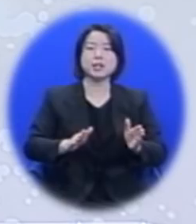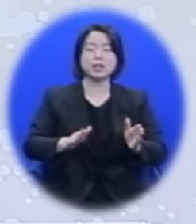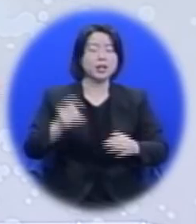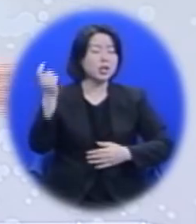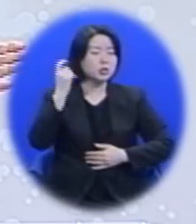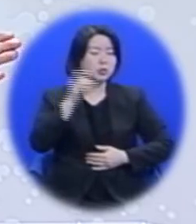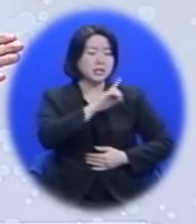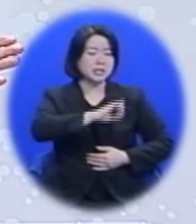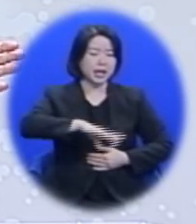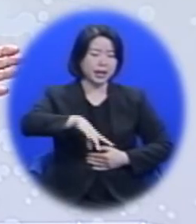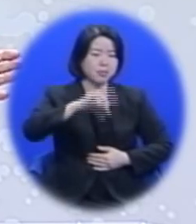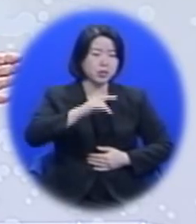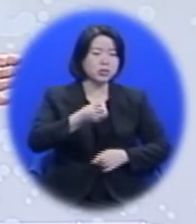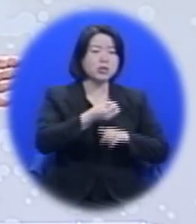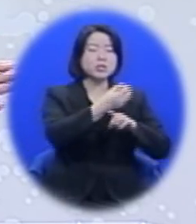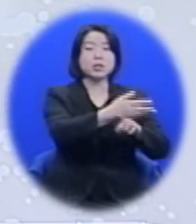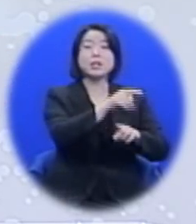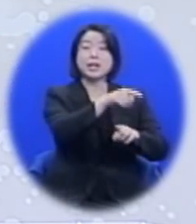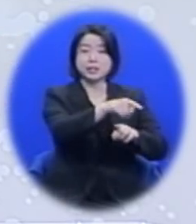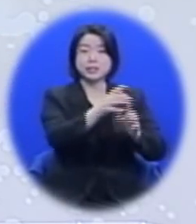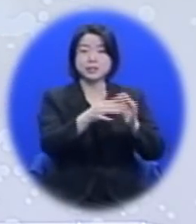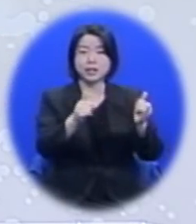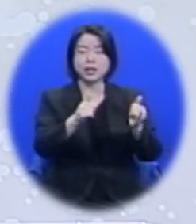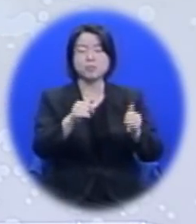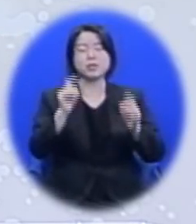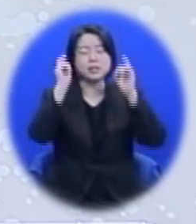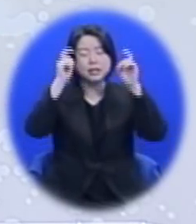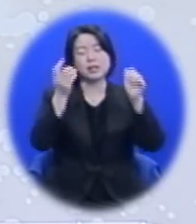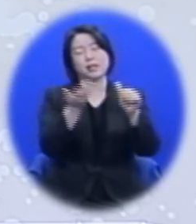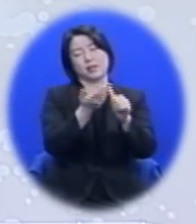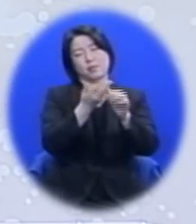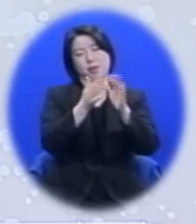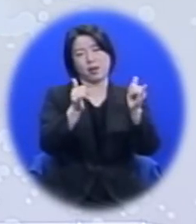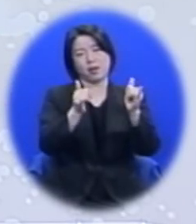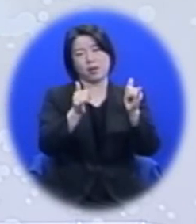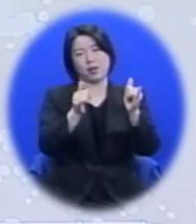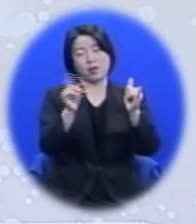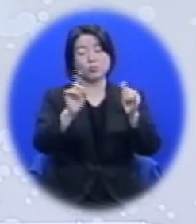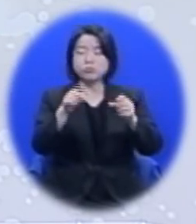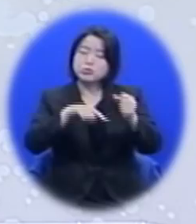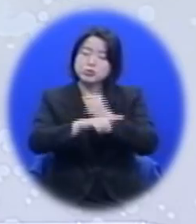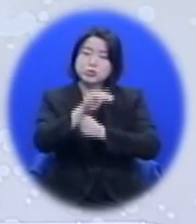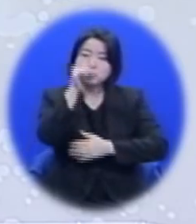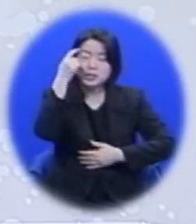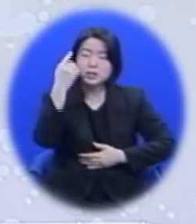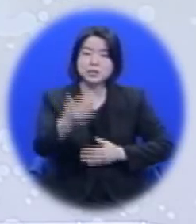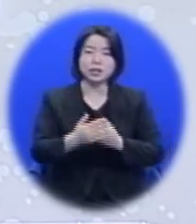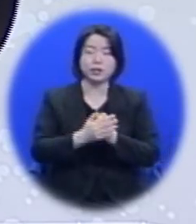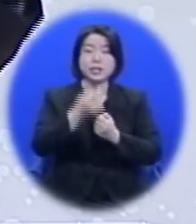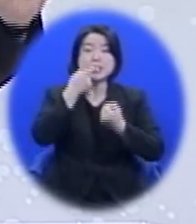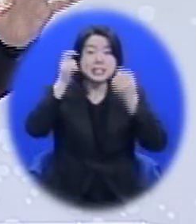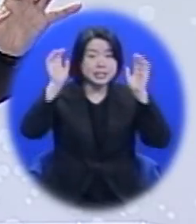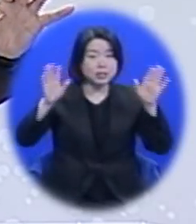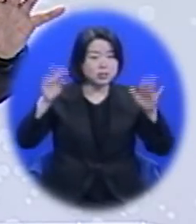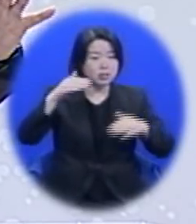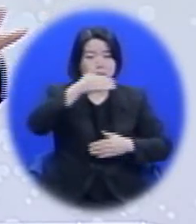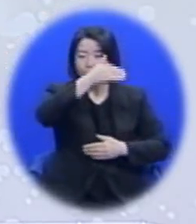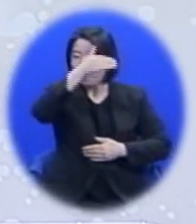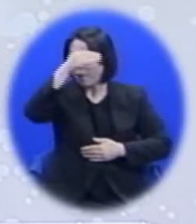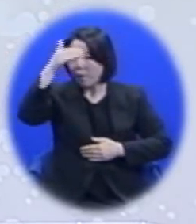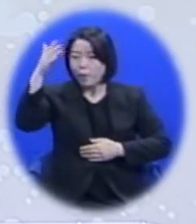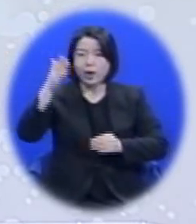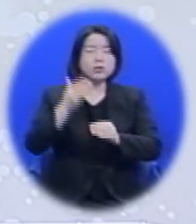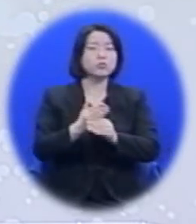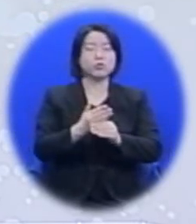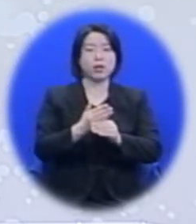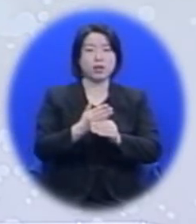곳이 그 목동들입니다. 여기에는 무슨 메시지가 있는 걸까요? 천사들이 돌아다니다가